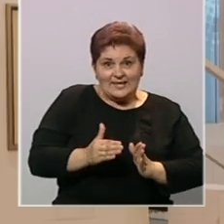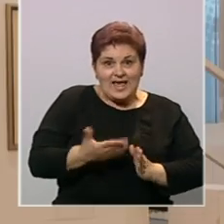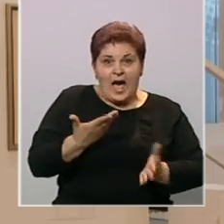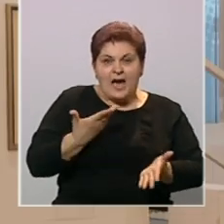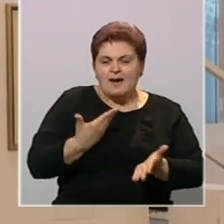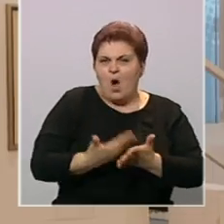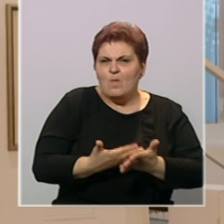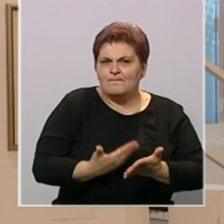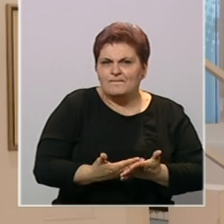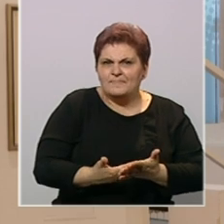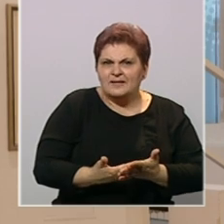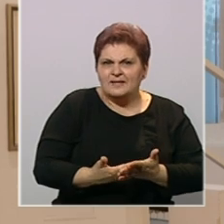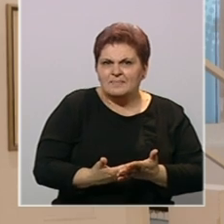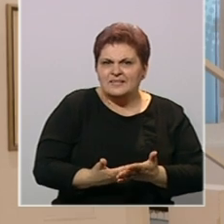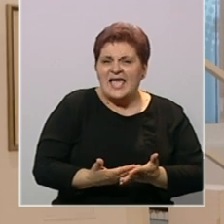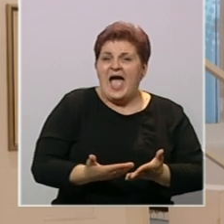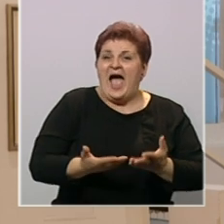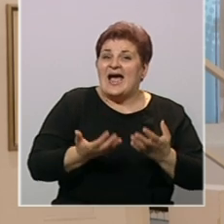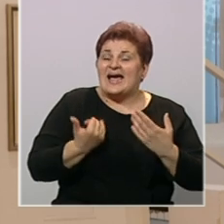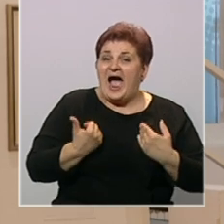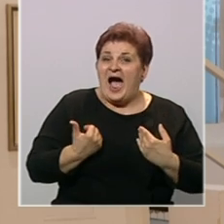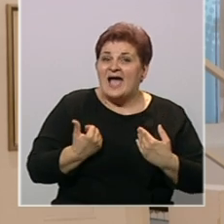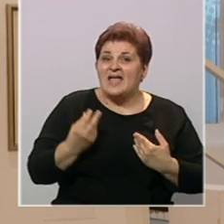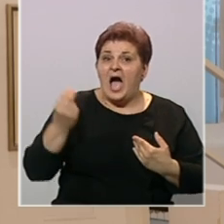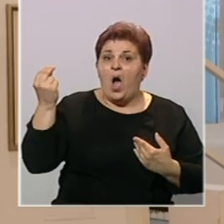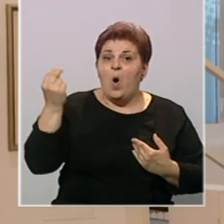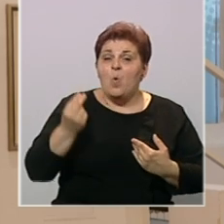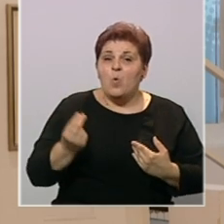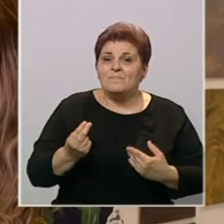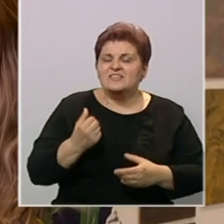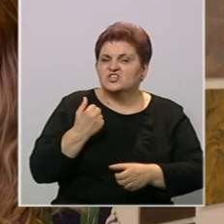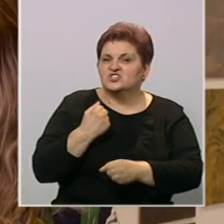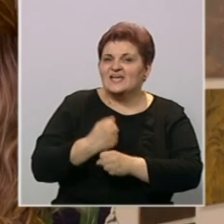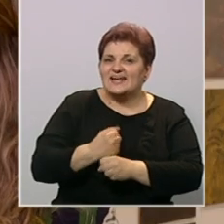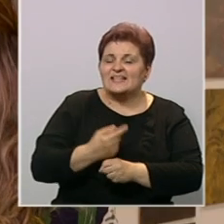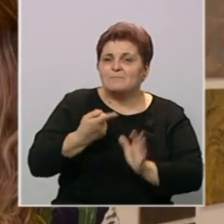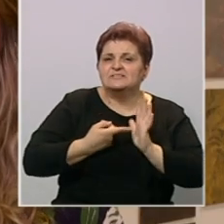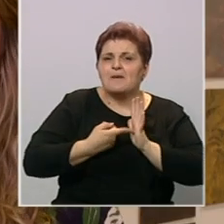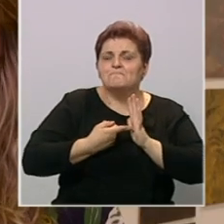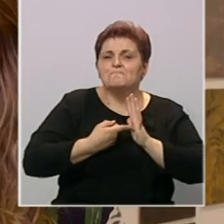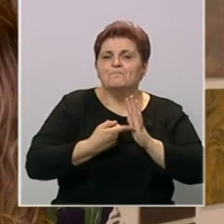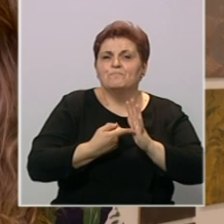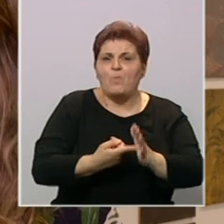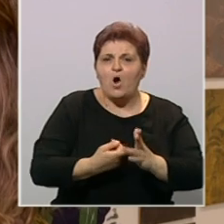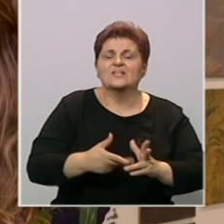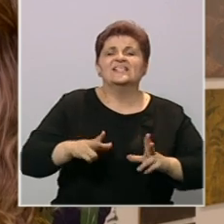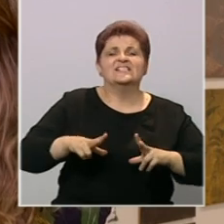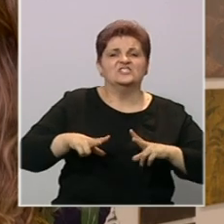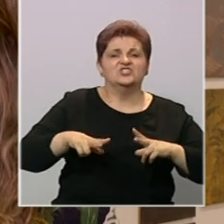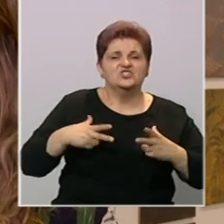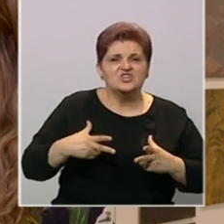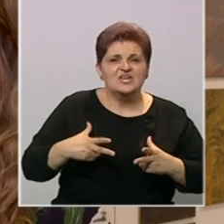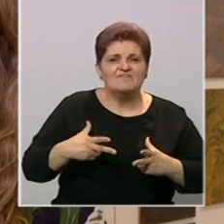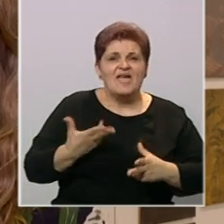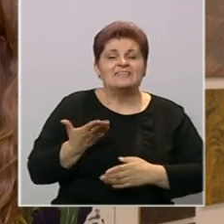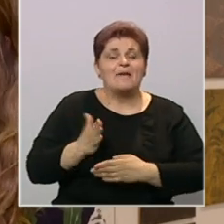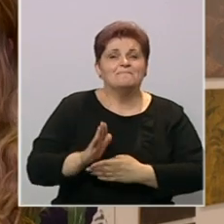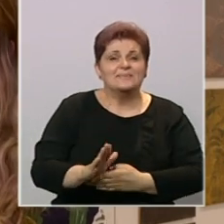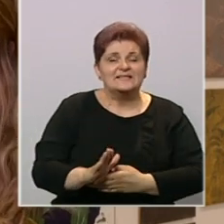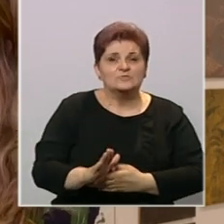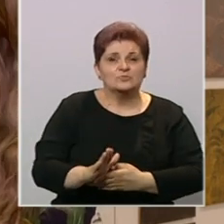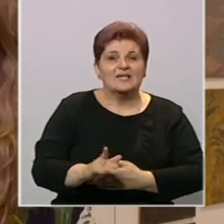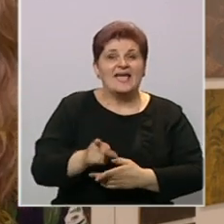primjer djelovanja unatoč, kada se umjetnički djeluje da bi se pokazalo da se živi, da se prisutno, da je tu.